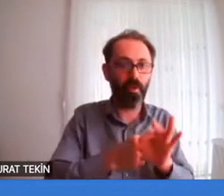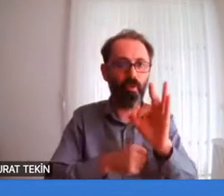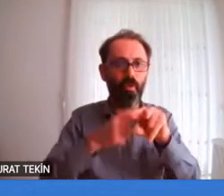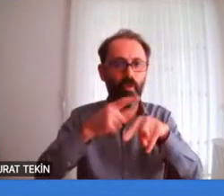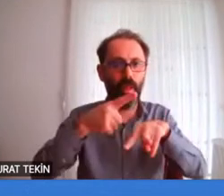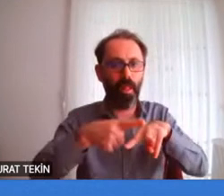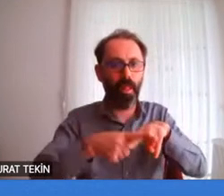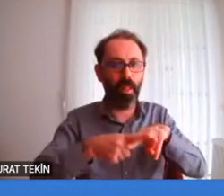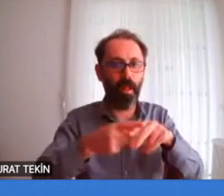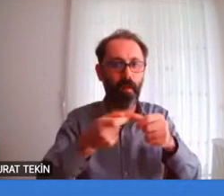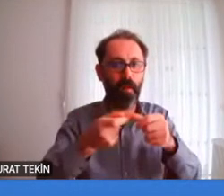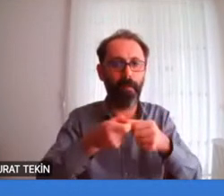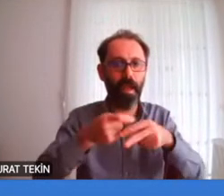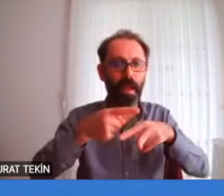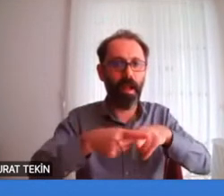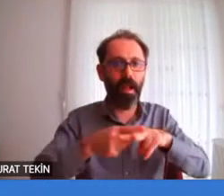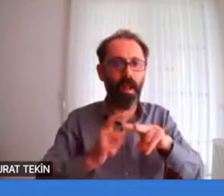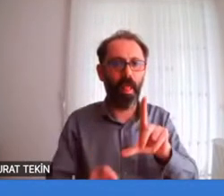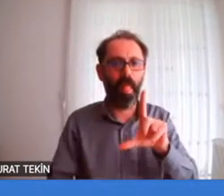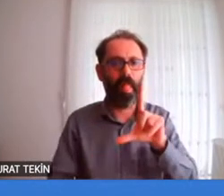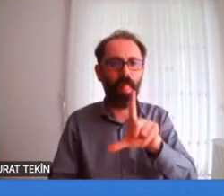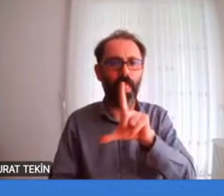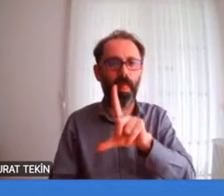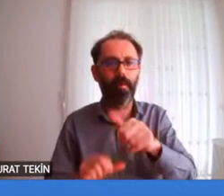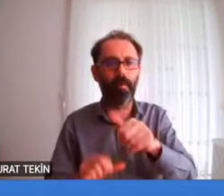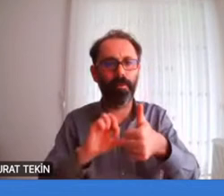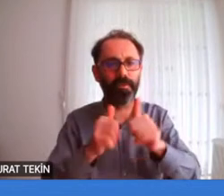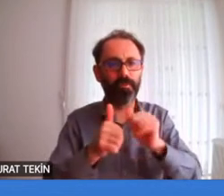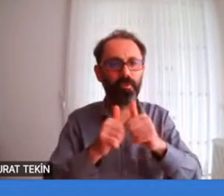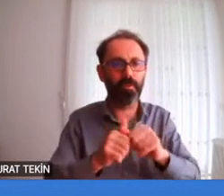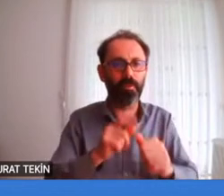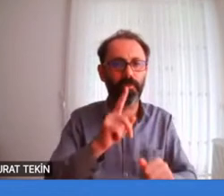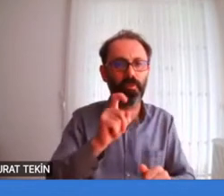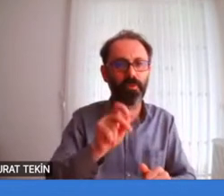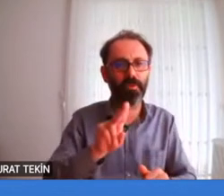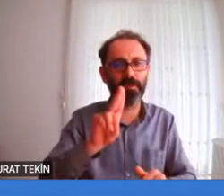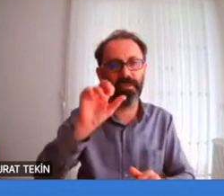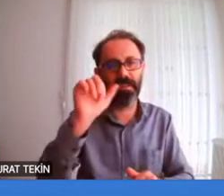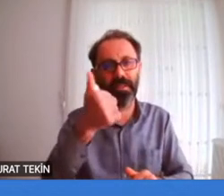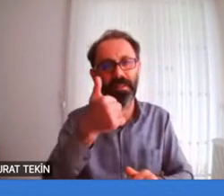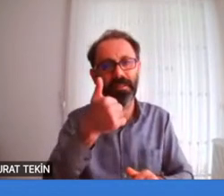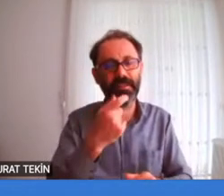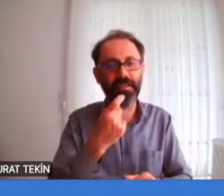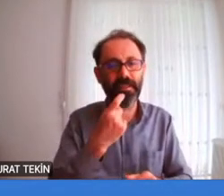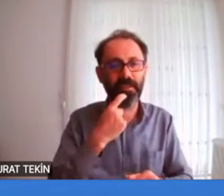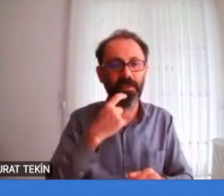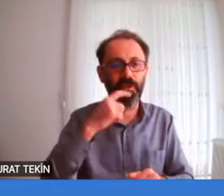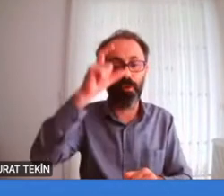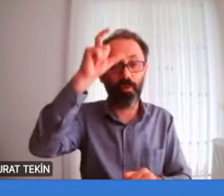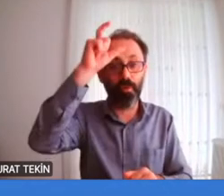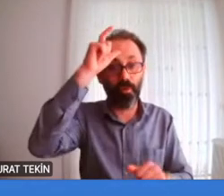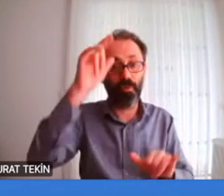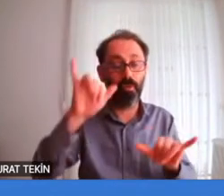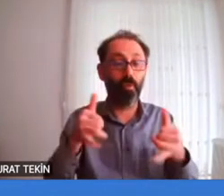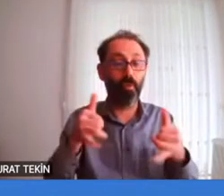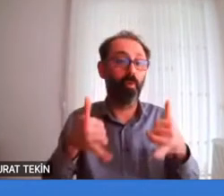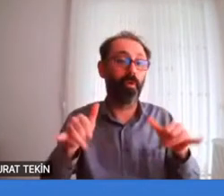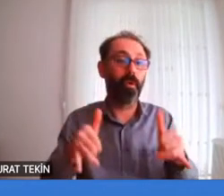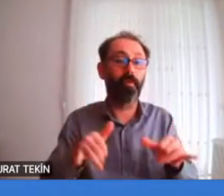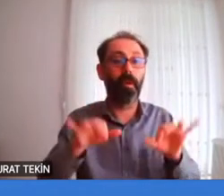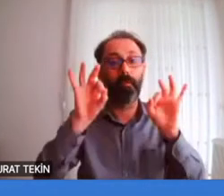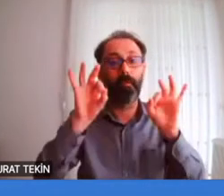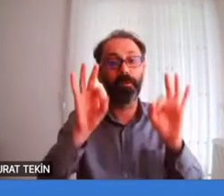95-96 yıllarında görünen gel okullarında oynatılmaya başlanmış. Daha sonra 2000 yıllarında federasyonun